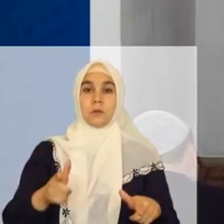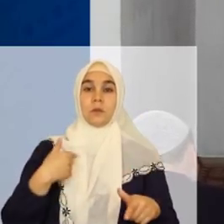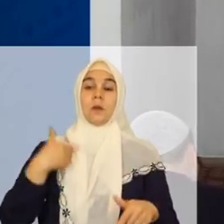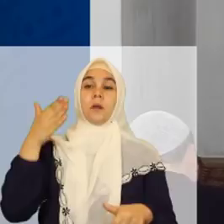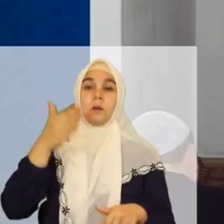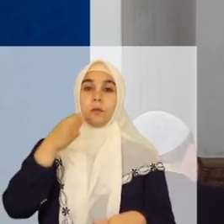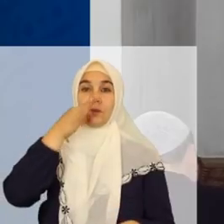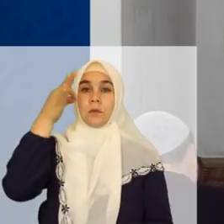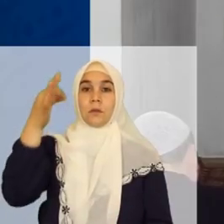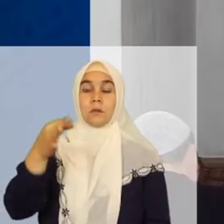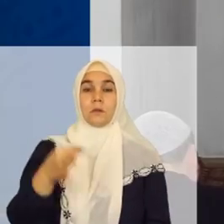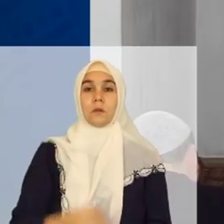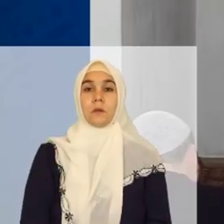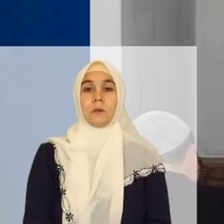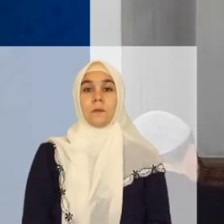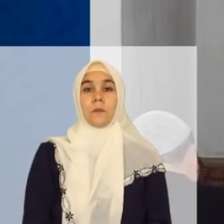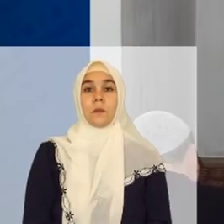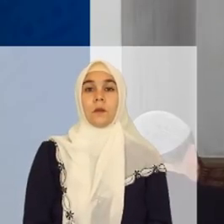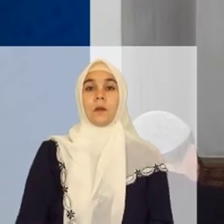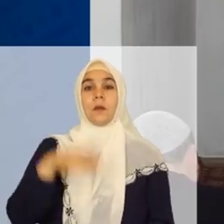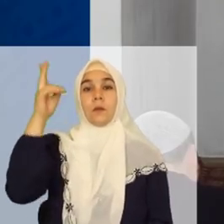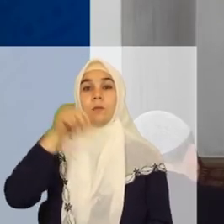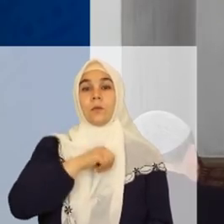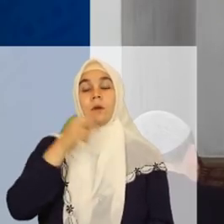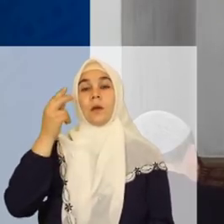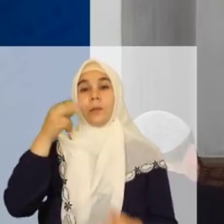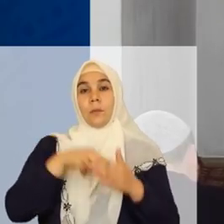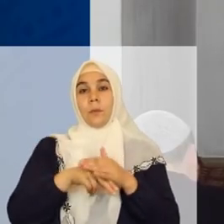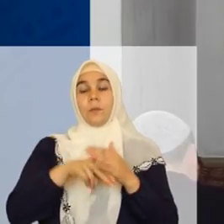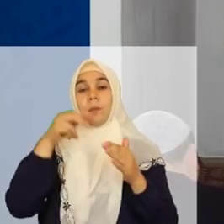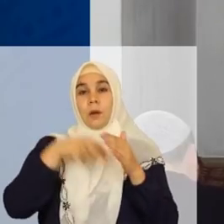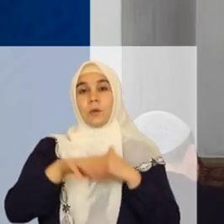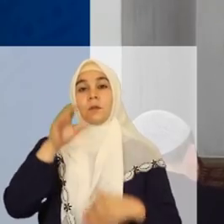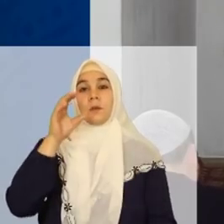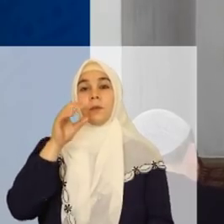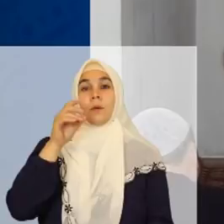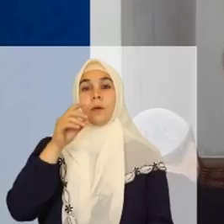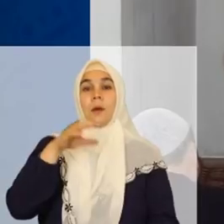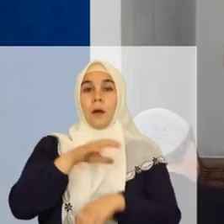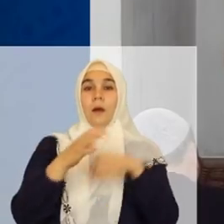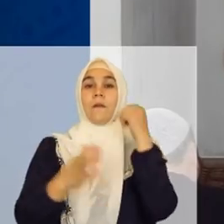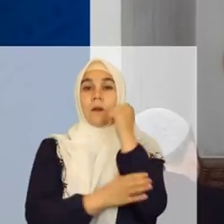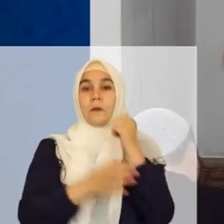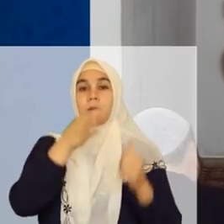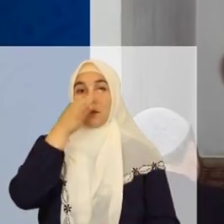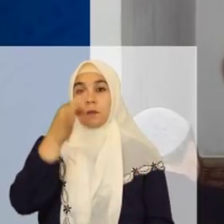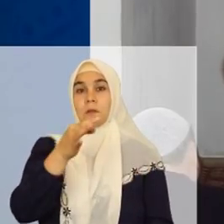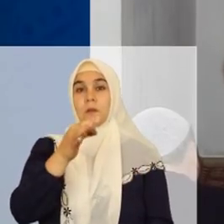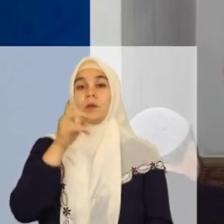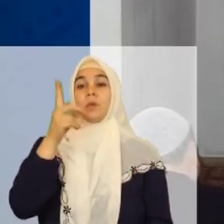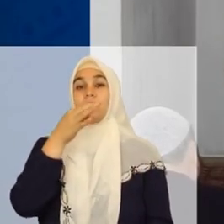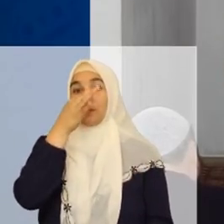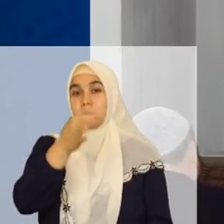degani. Al-Misoqda Alloh taolo Ibrohim alayhisalomga azim finnasi deganda chaqirgan, kimni ruhi javob bergan bo'lsa